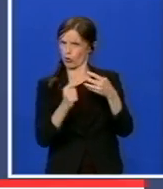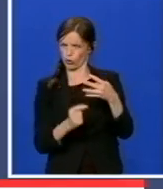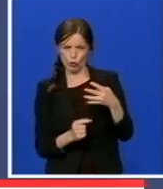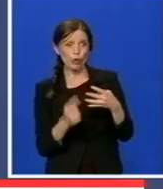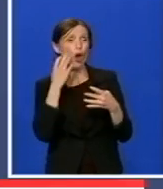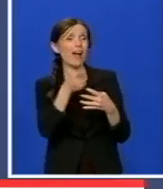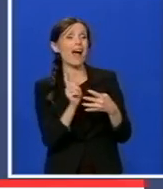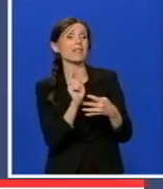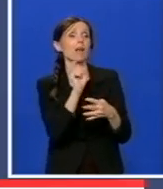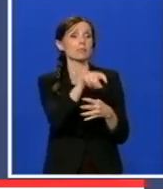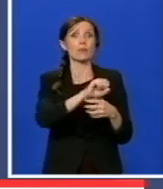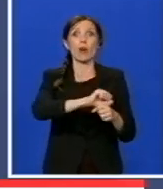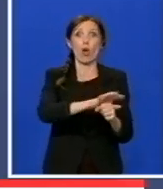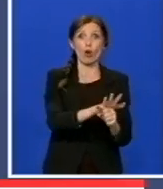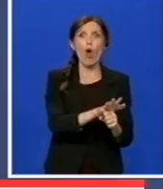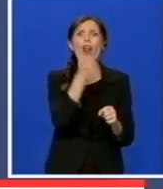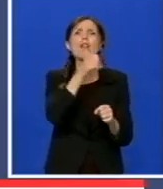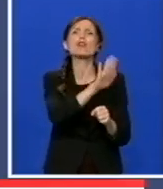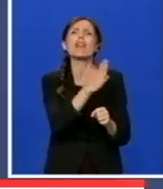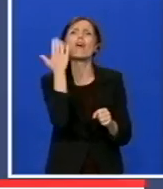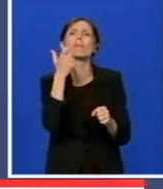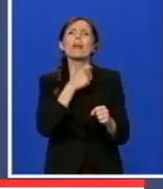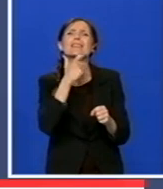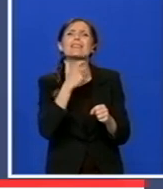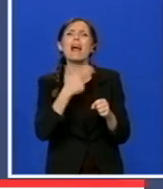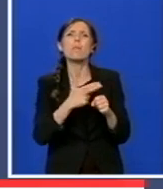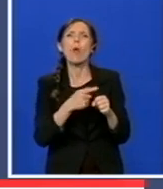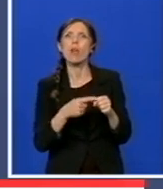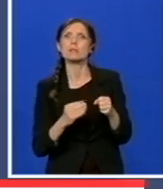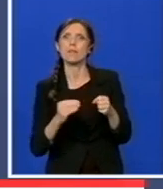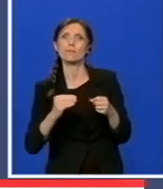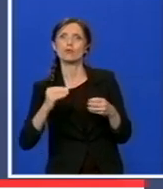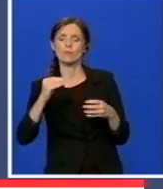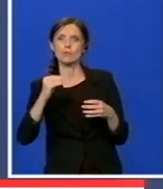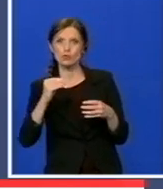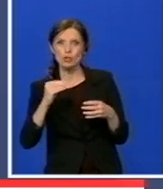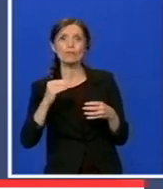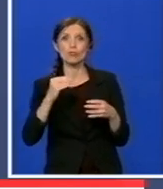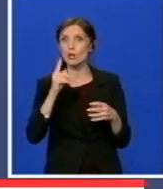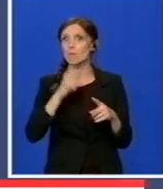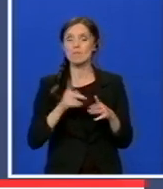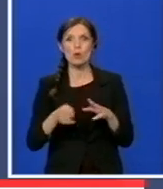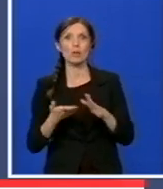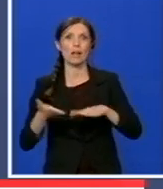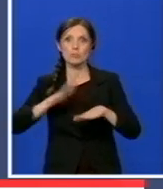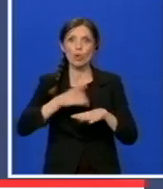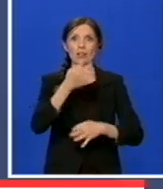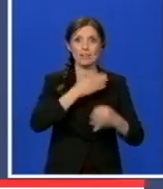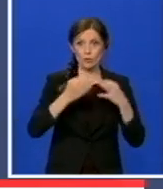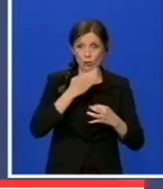pogoršavaju, zahtevaju dodatnu terapiju ili pak u toku oboljevanja od virus